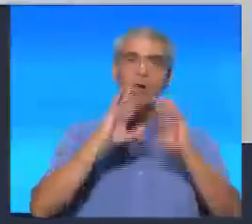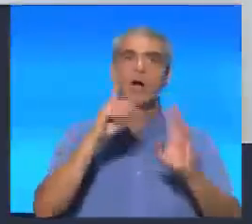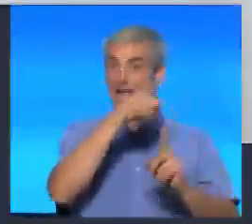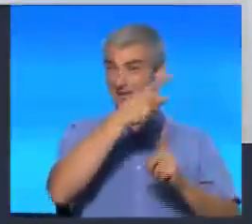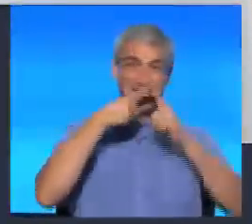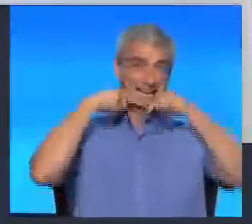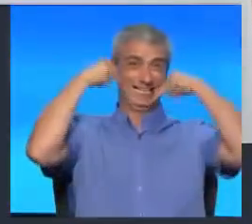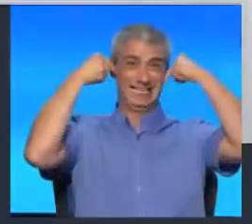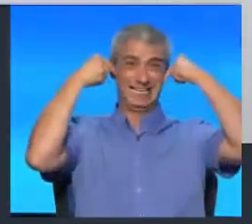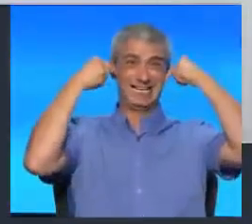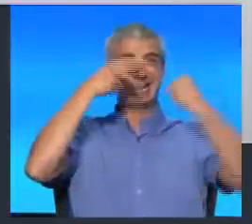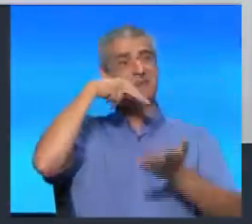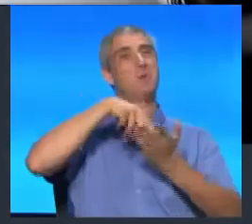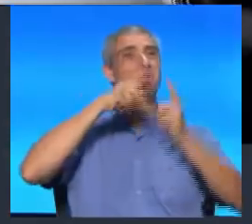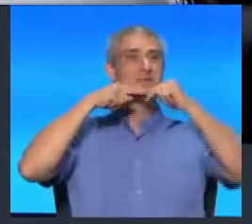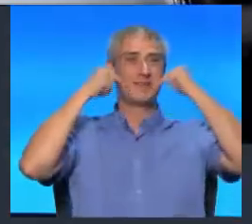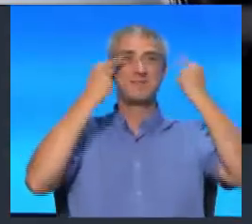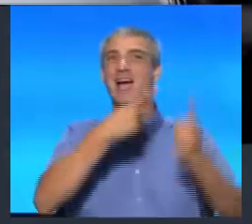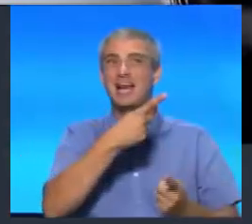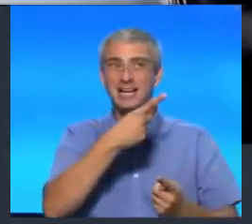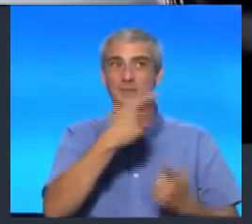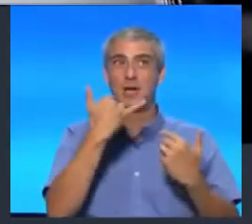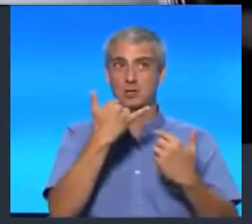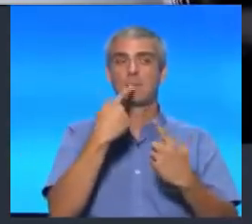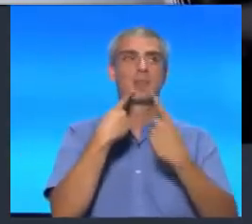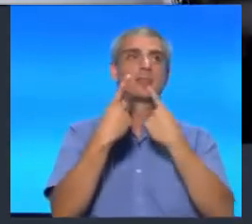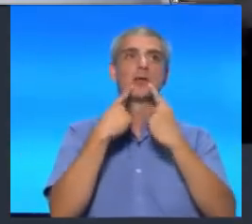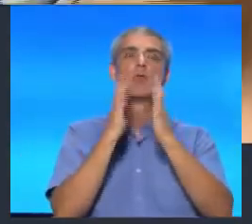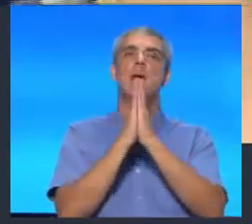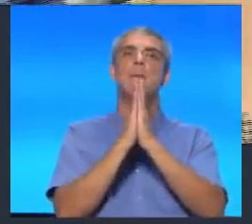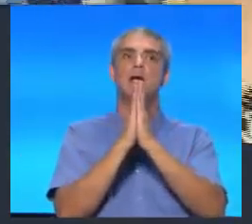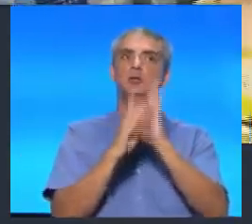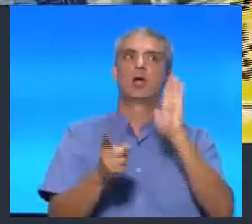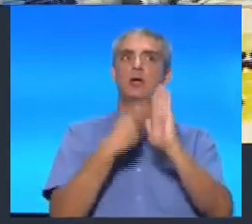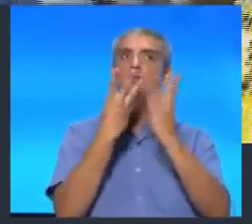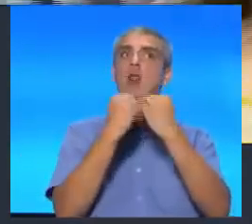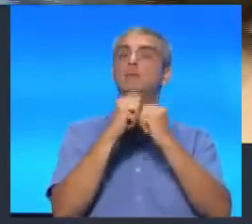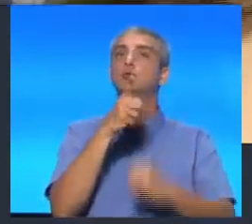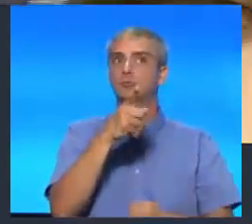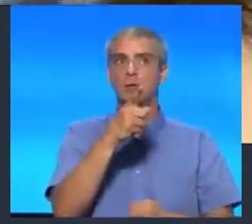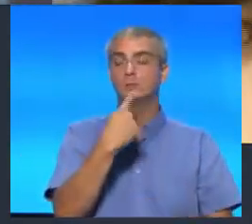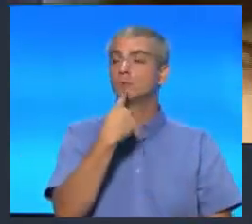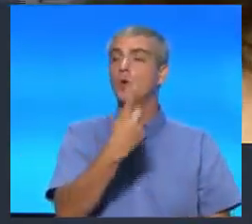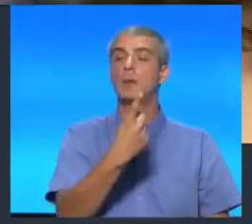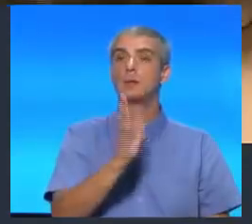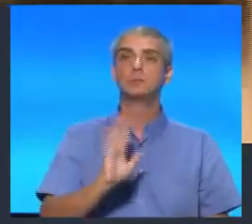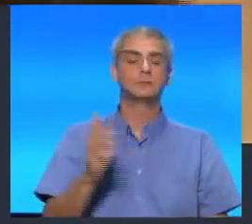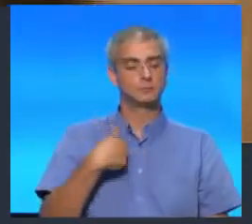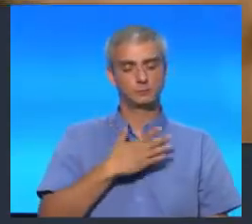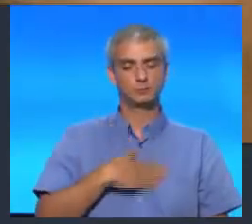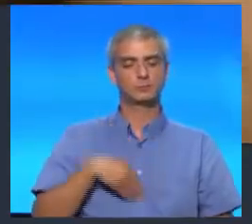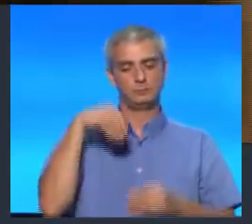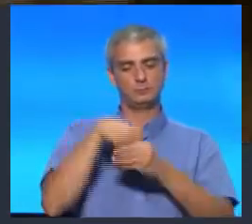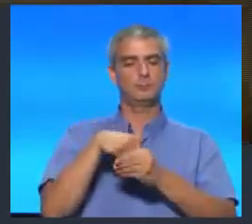הם מחייכים, הם עומדים ומחייכים. היום מתנהל הדיון בבקשה התקדימית של המשפחה שאומרת, תנו לנו להיות